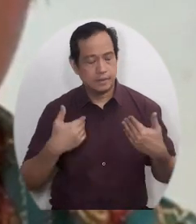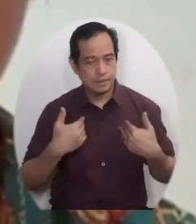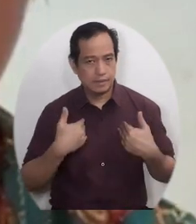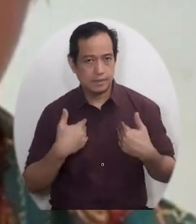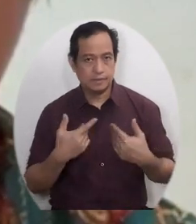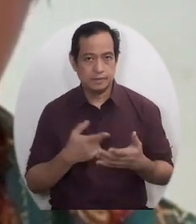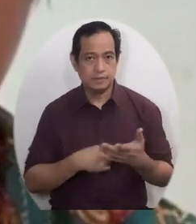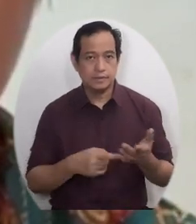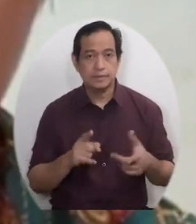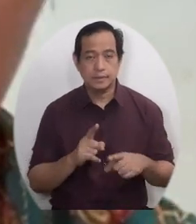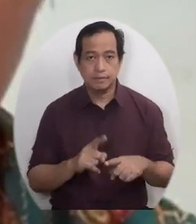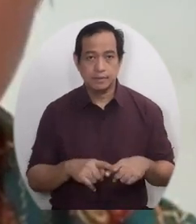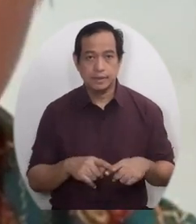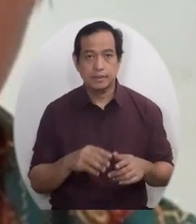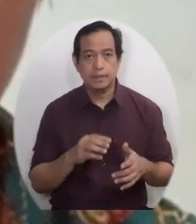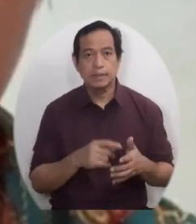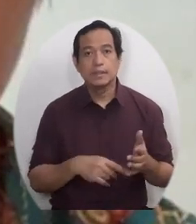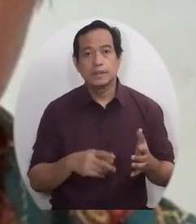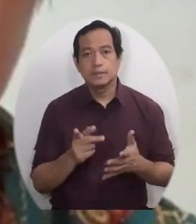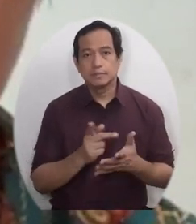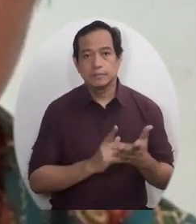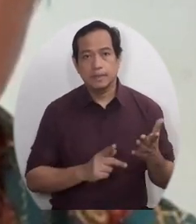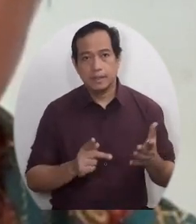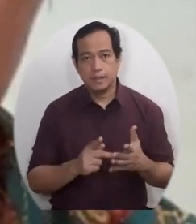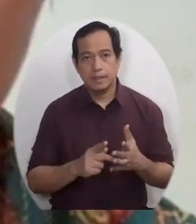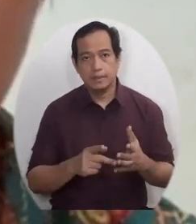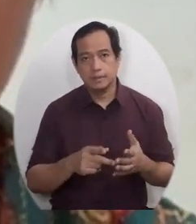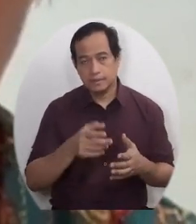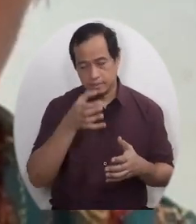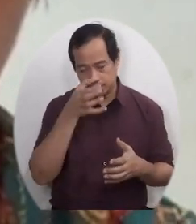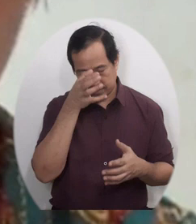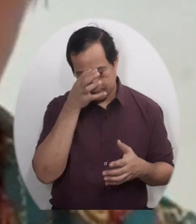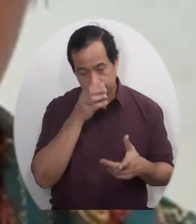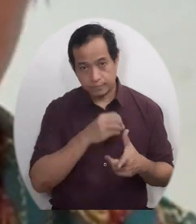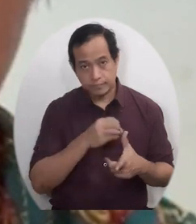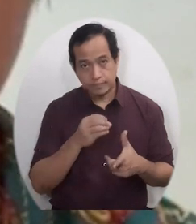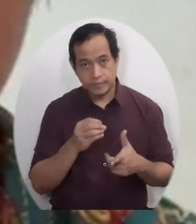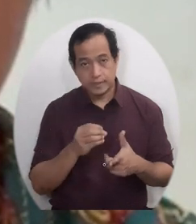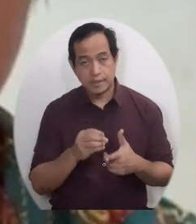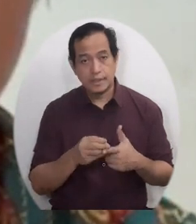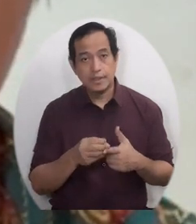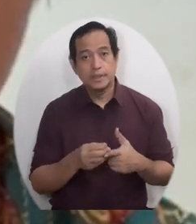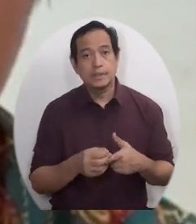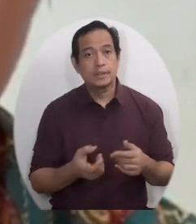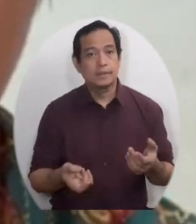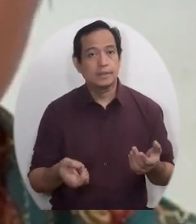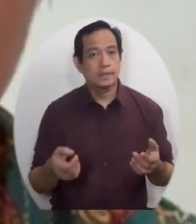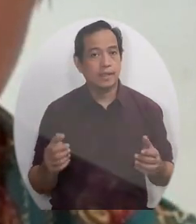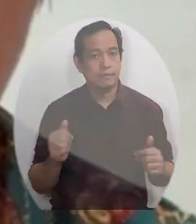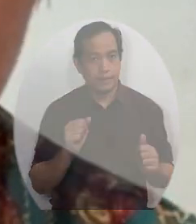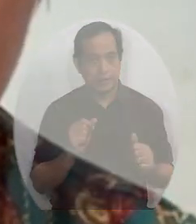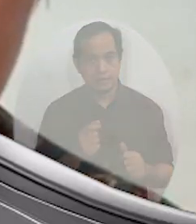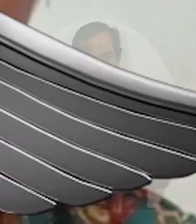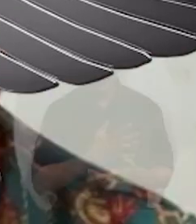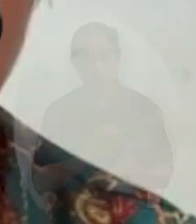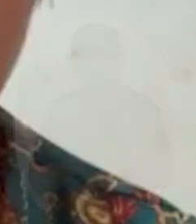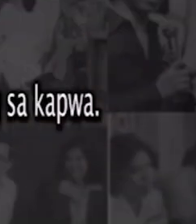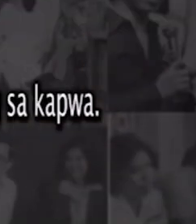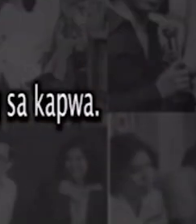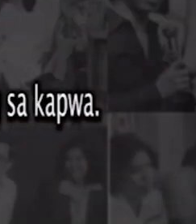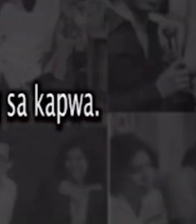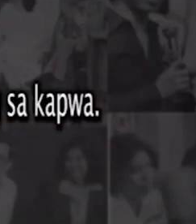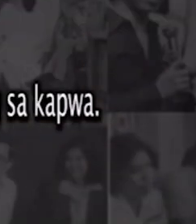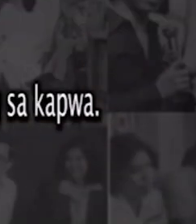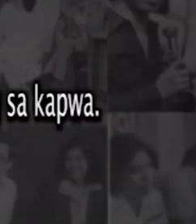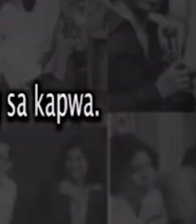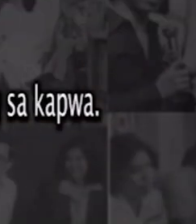sa natamaan na parte ng utak at namatay or depende rin sa kalakihan ng stroke na yun.